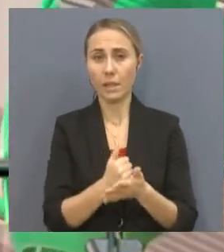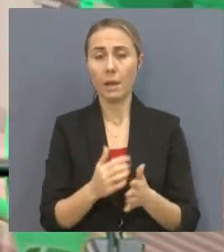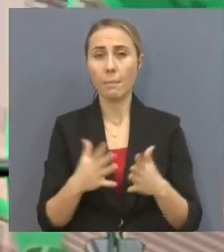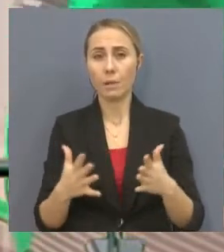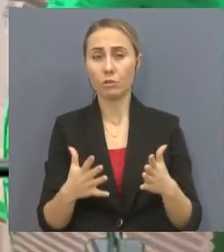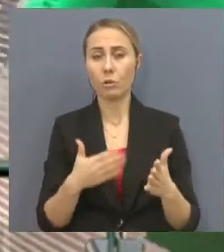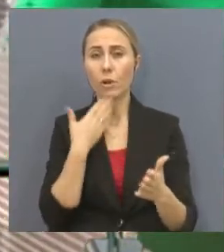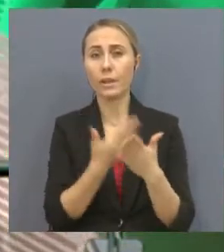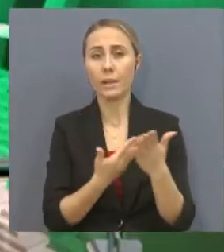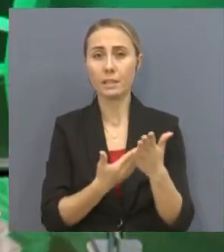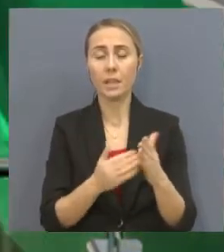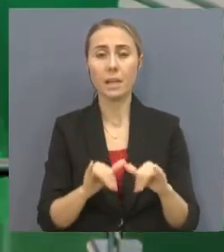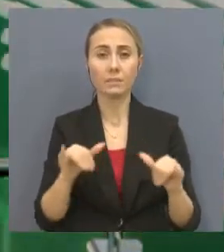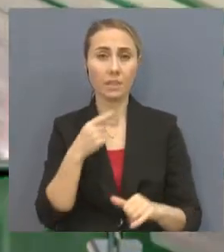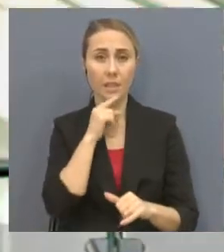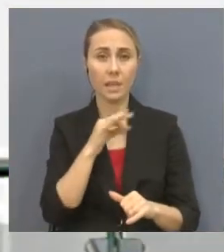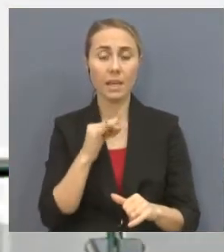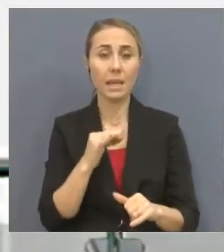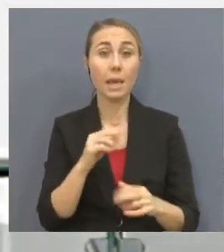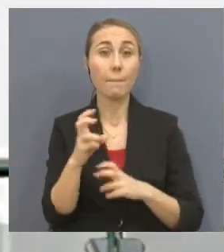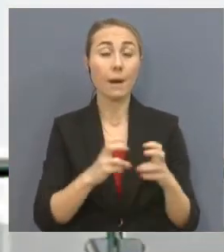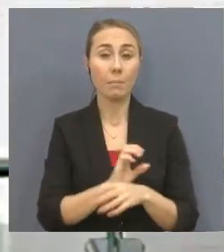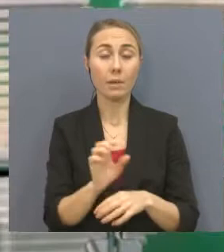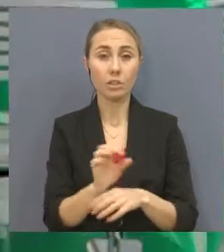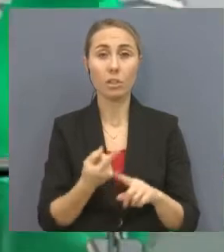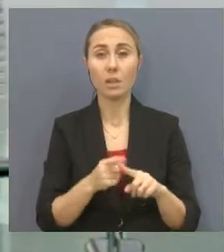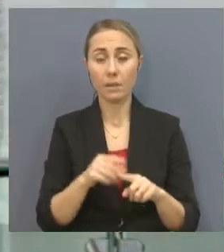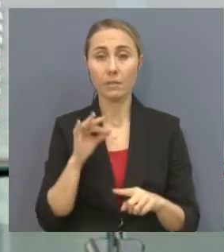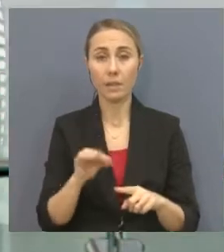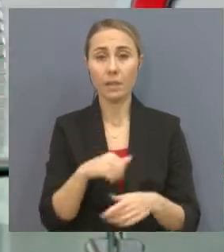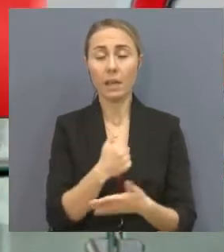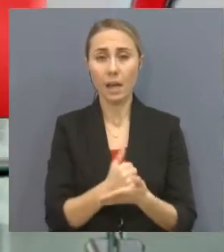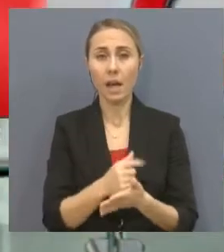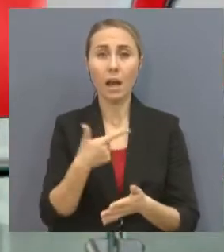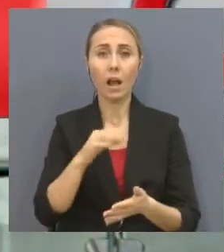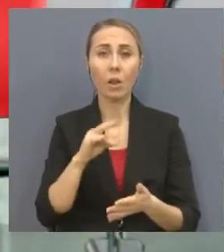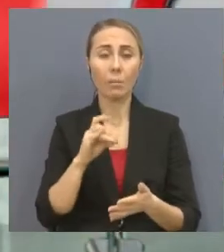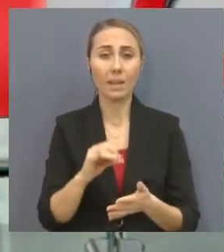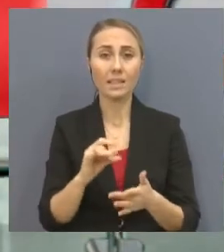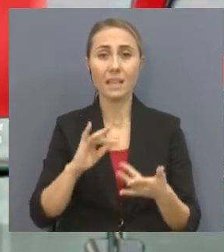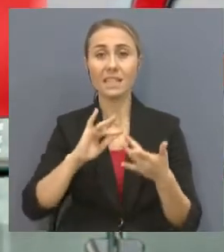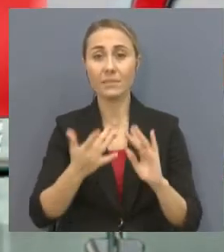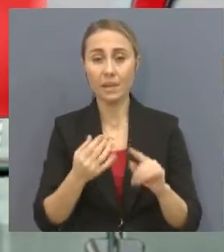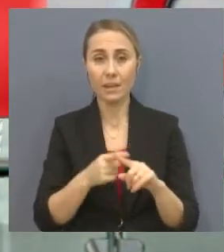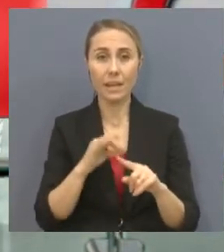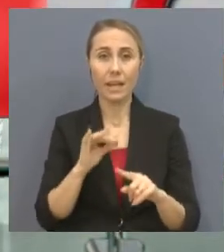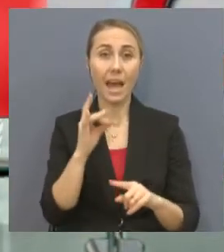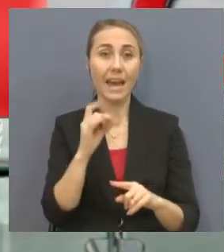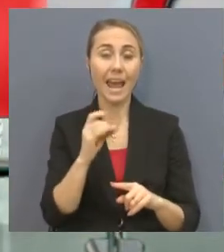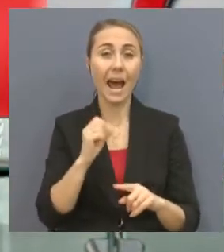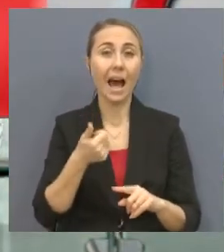на развитие экономики и промышленности вот основные из них глобализация цифровизация и